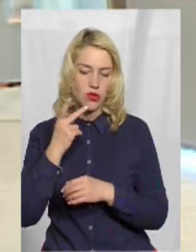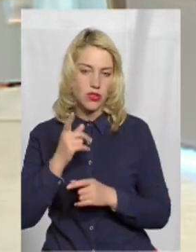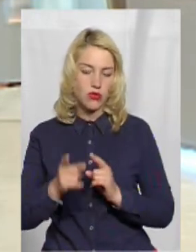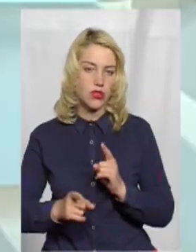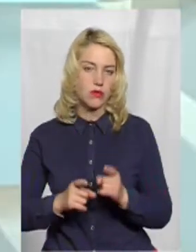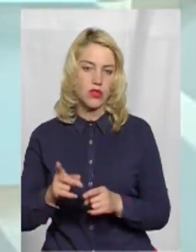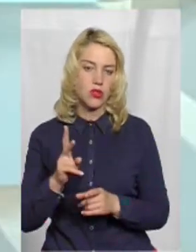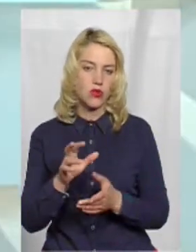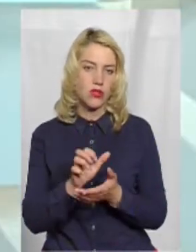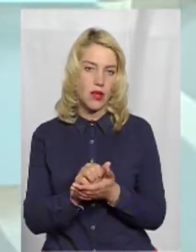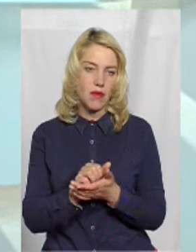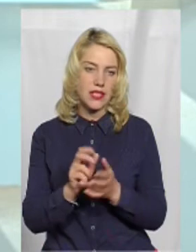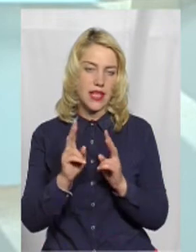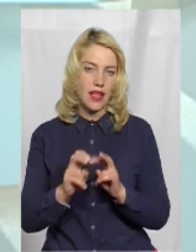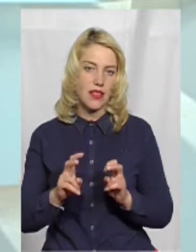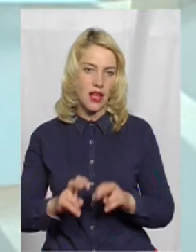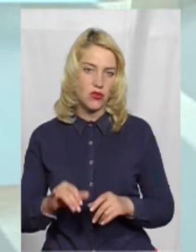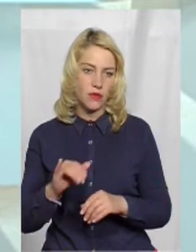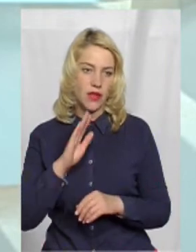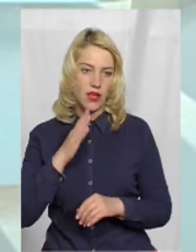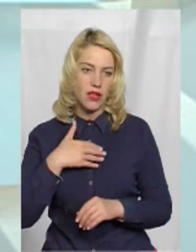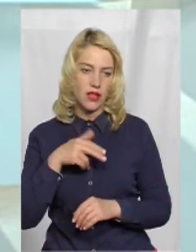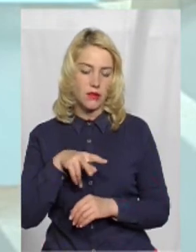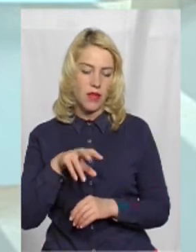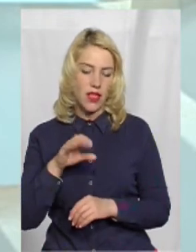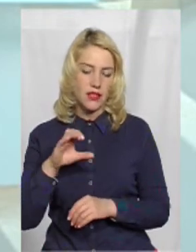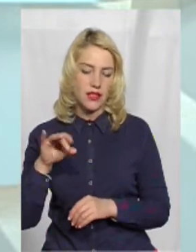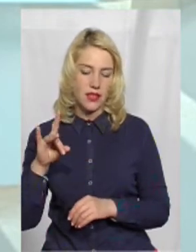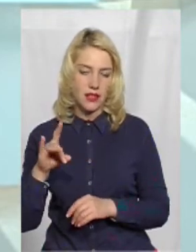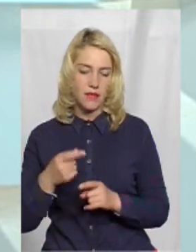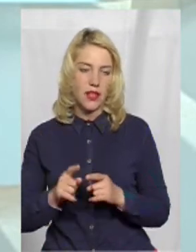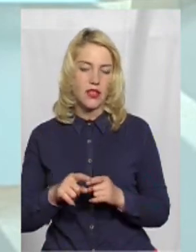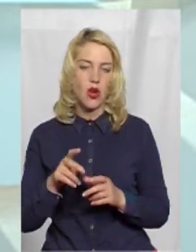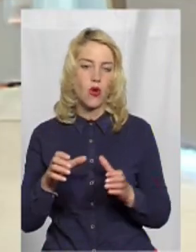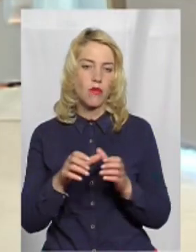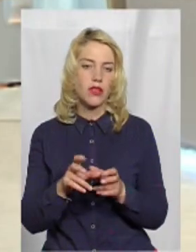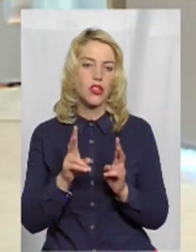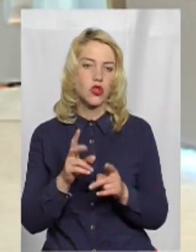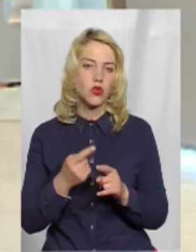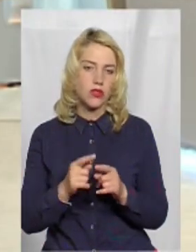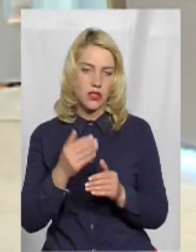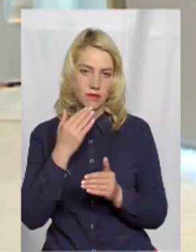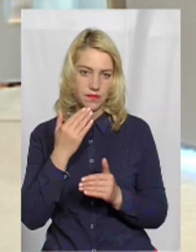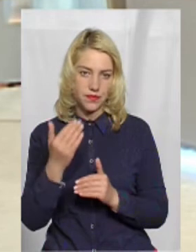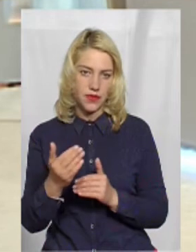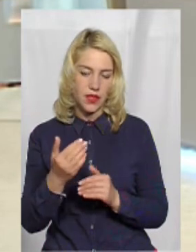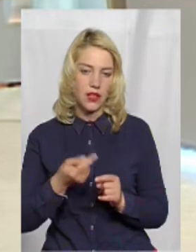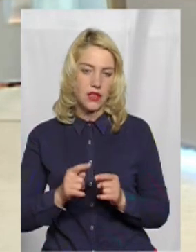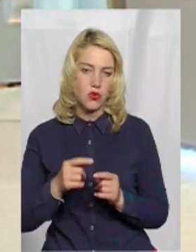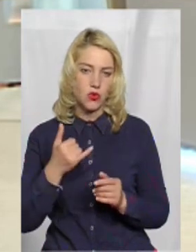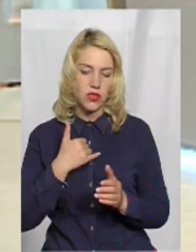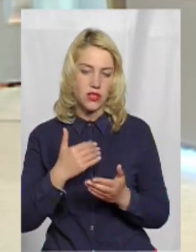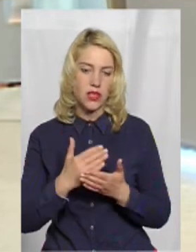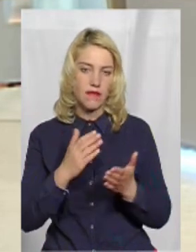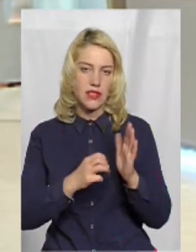яка займається аналізом, і наш кластер, він постійно доповнюється новими учасниками. А хто ця команда, от окреслити? Ну, в нас є